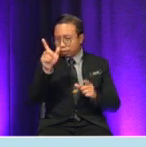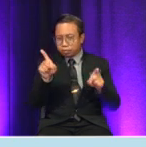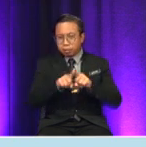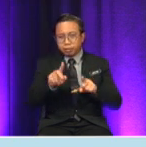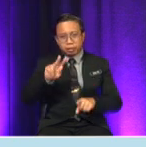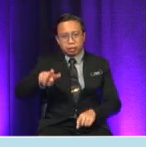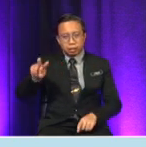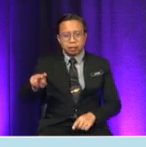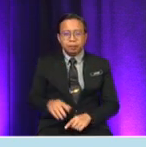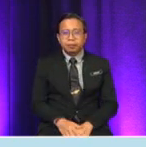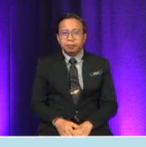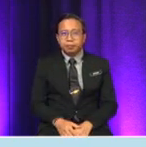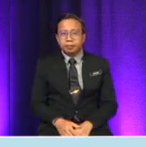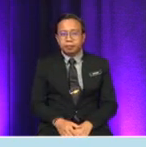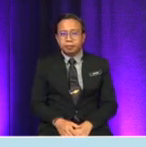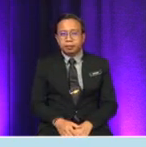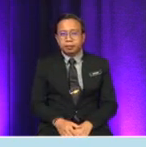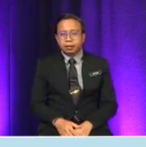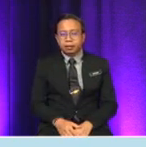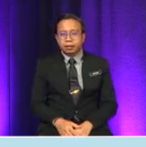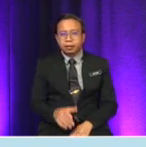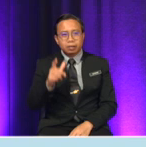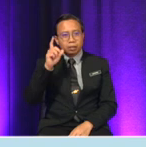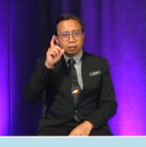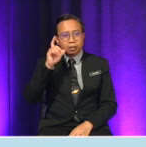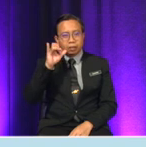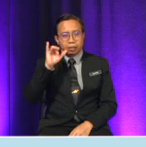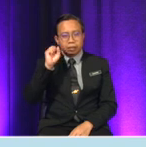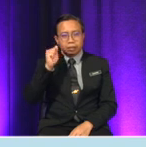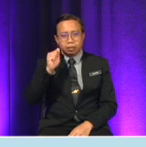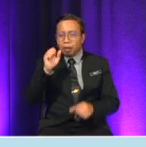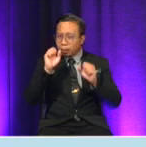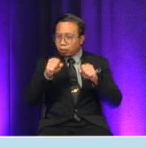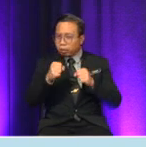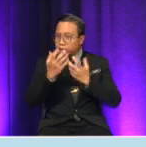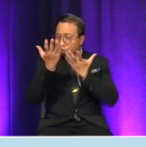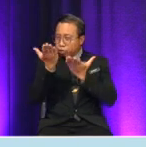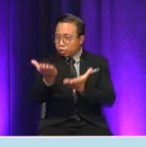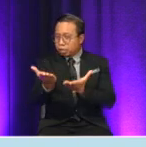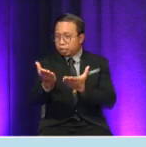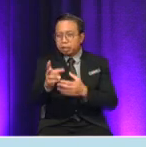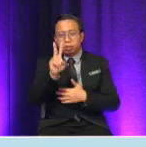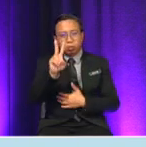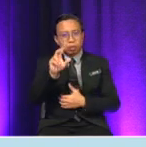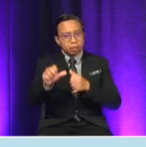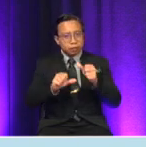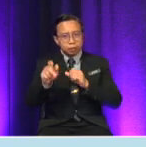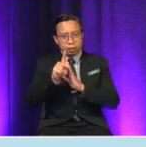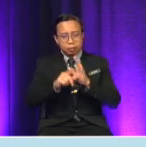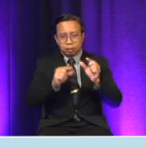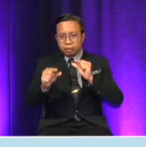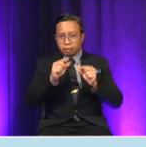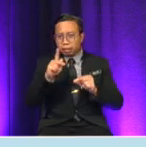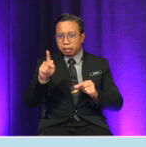nanti. Okey, Nisa, jadi cikgu pilih Lisa lah kot. Okey, Lisa, boleh tak cadangkan dua aktiviti pergerakan kreatif yang